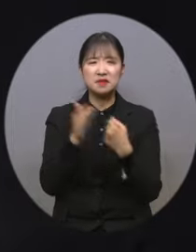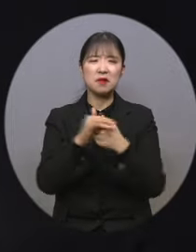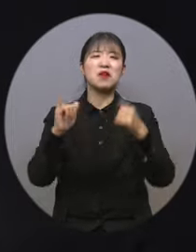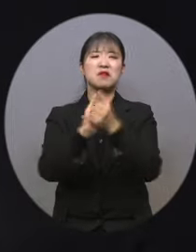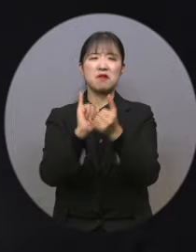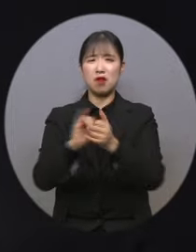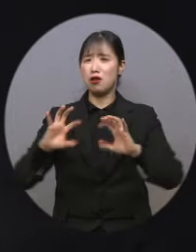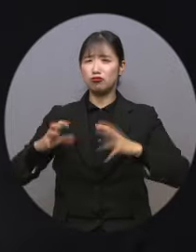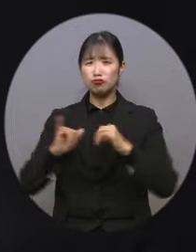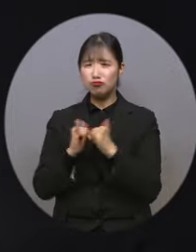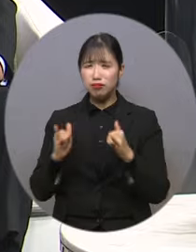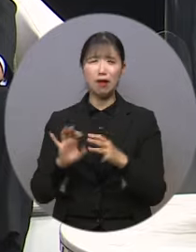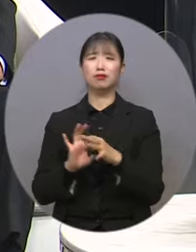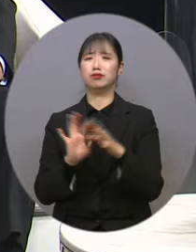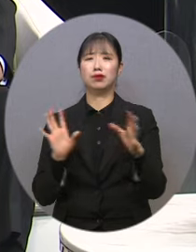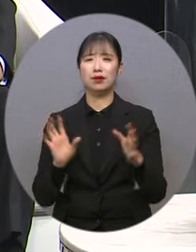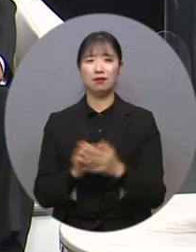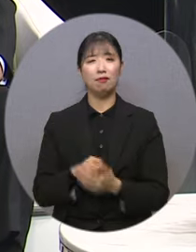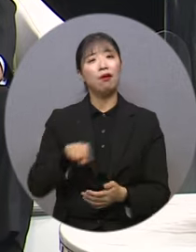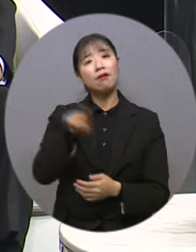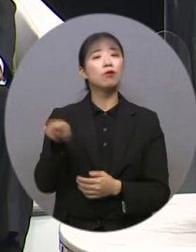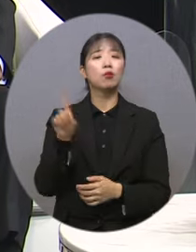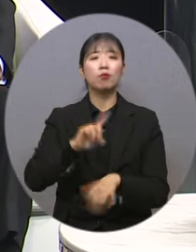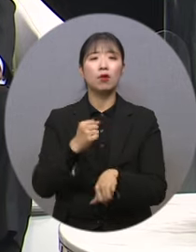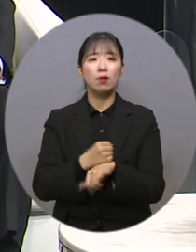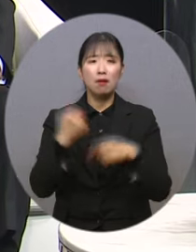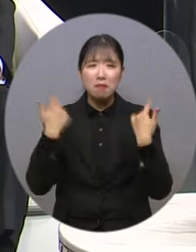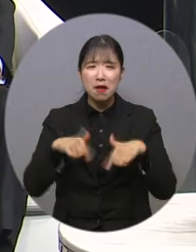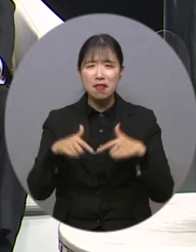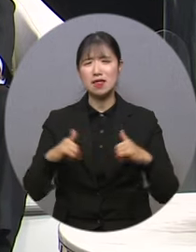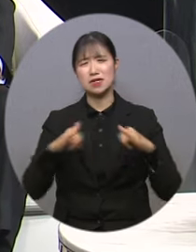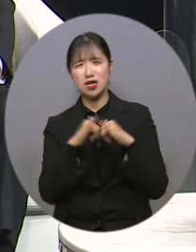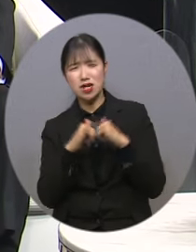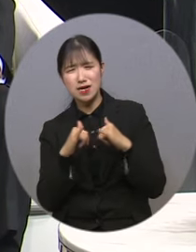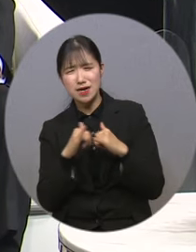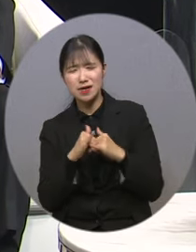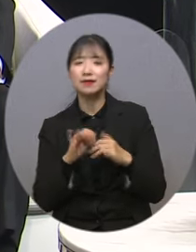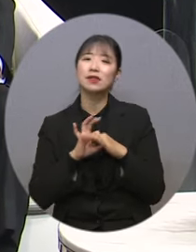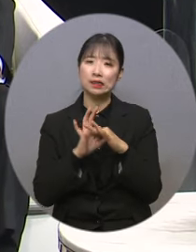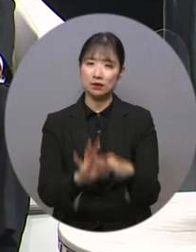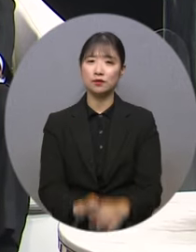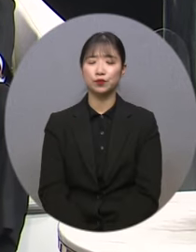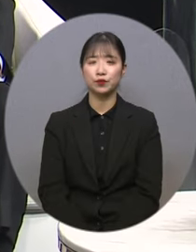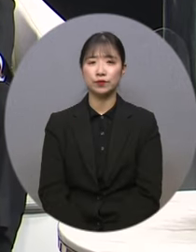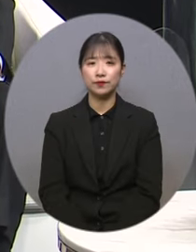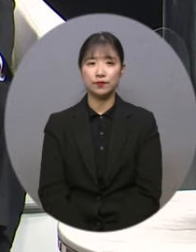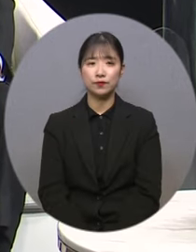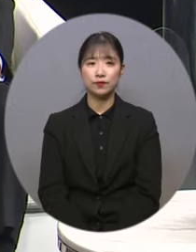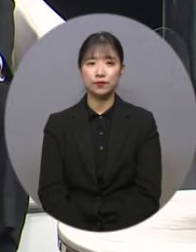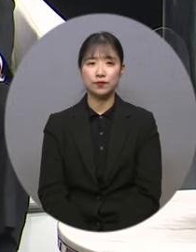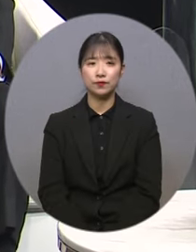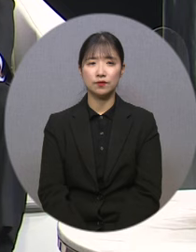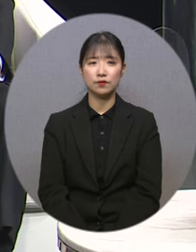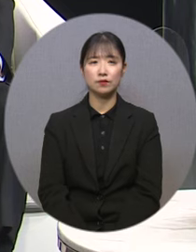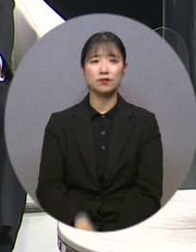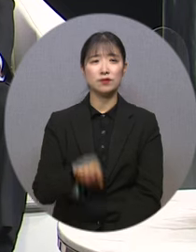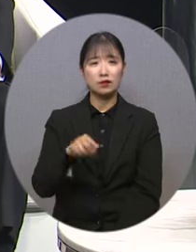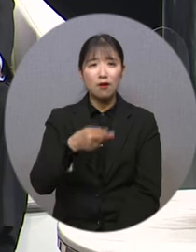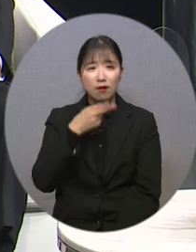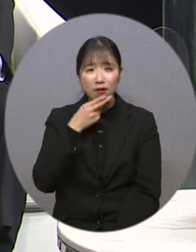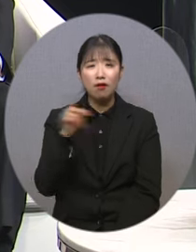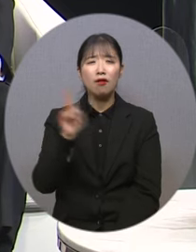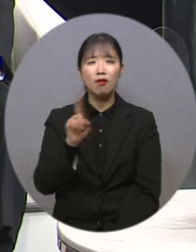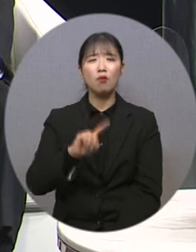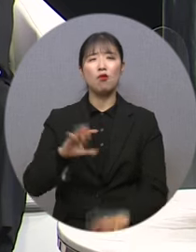하고는 무관의 그건 그 사람들 뭐합니까 융 맨날 물밑으로 전쟁을 하고 있어 그 않음에 국민들은 9억 이상 되어